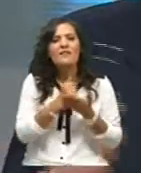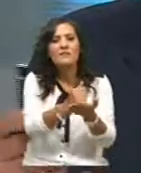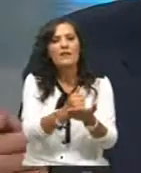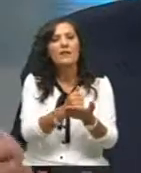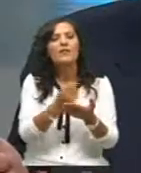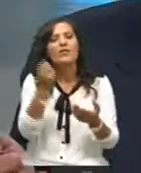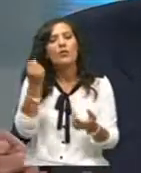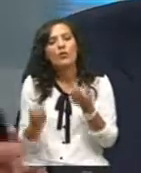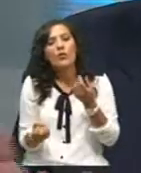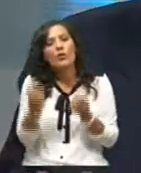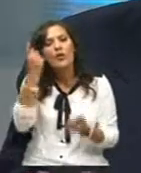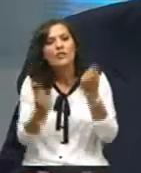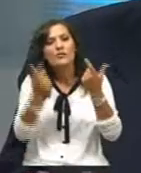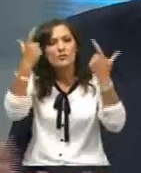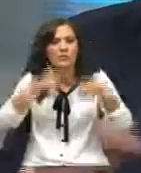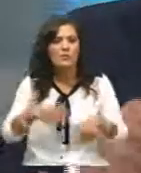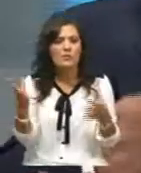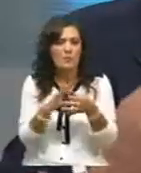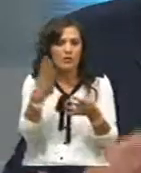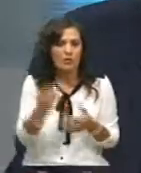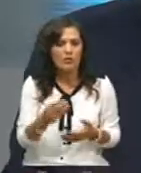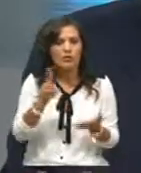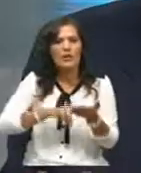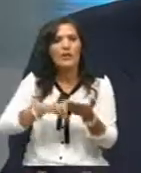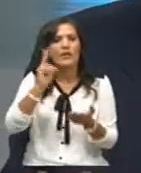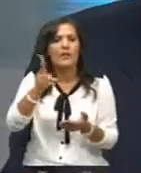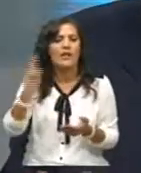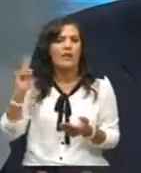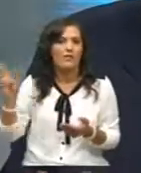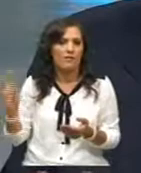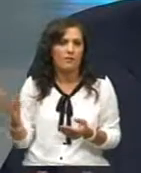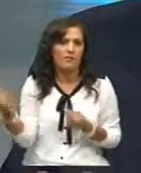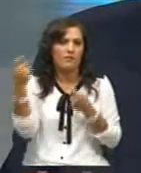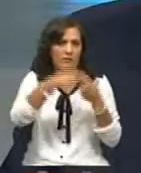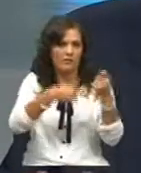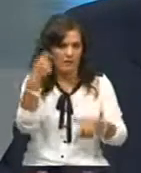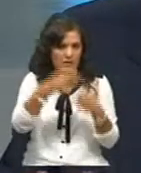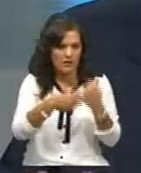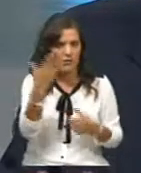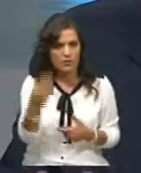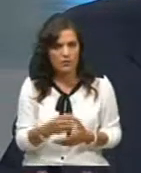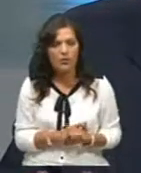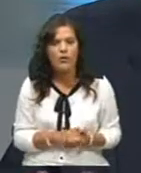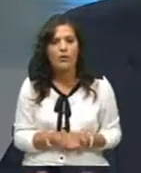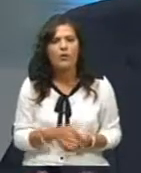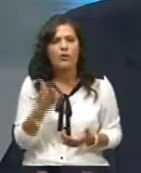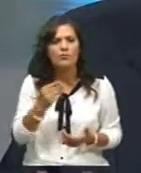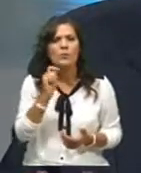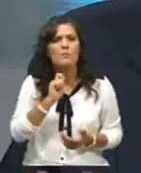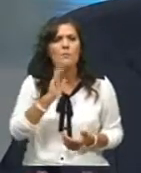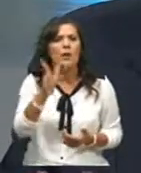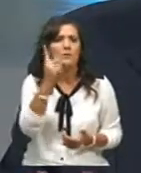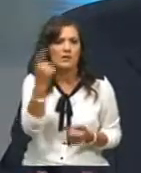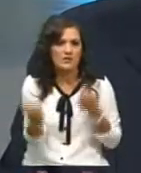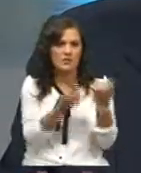üretici sorumluluğuna bağlı olarak üyelerimiz tarafından sağlanıyor oldukça